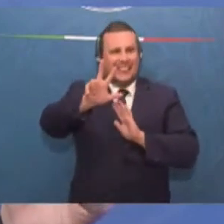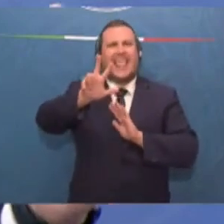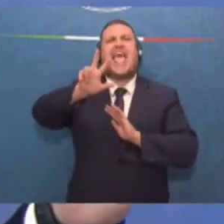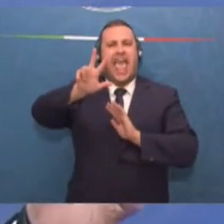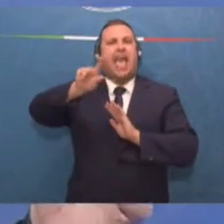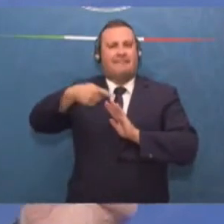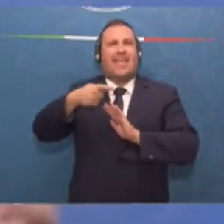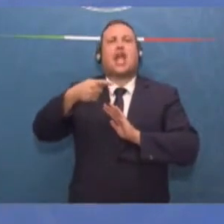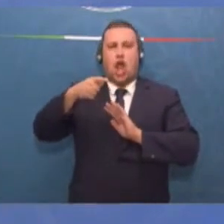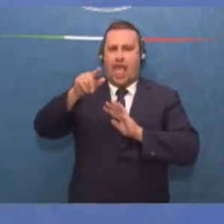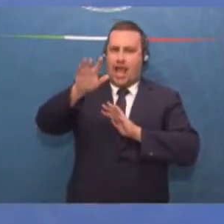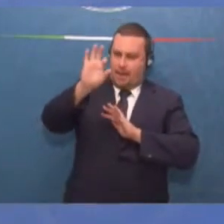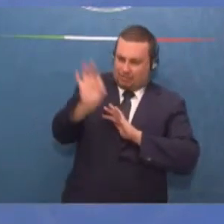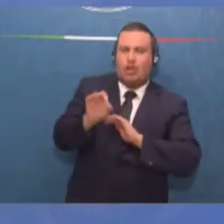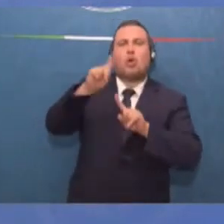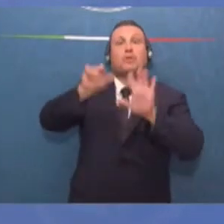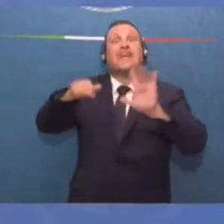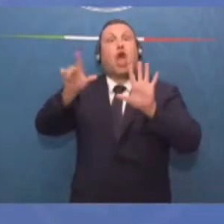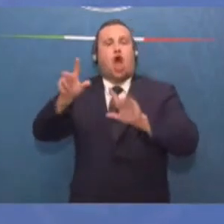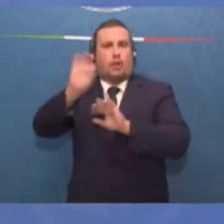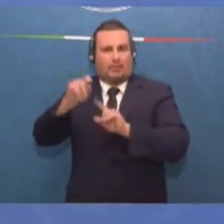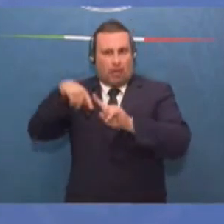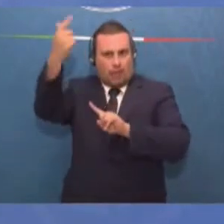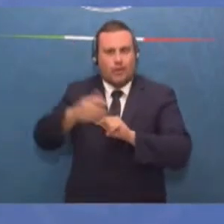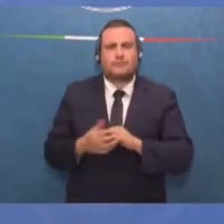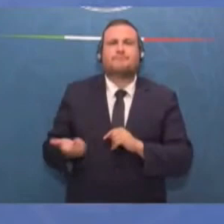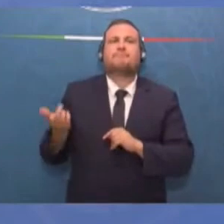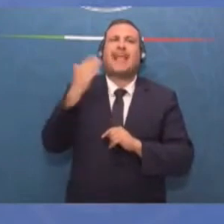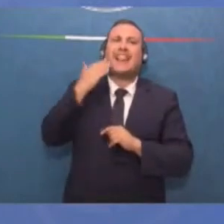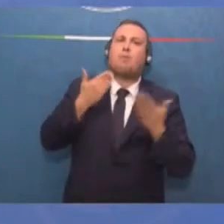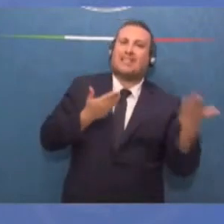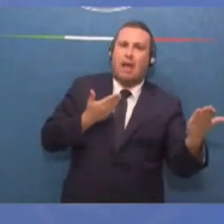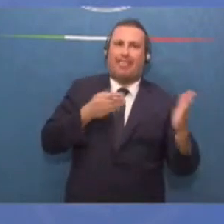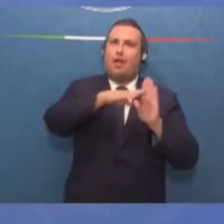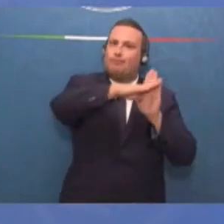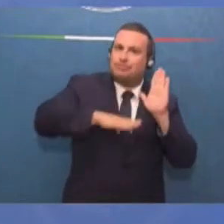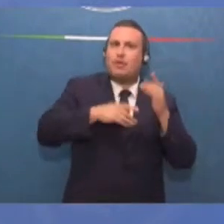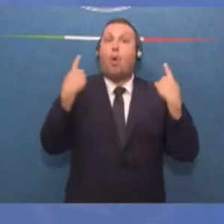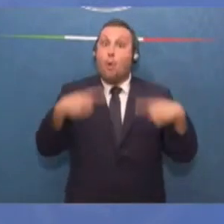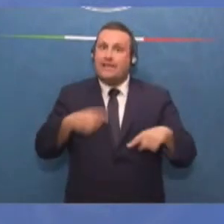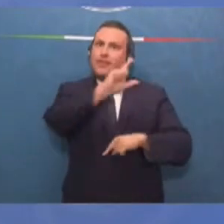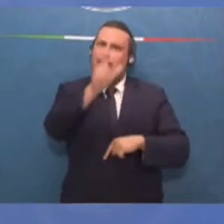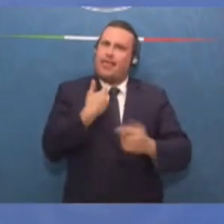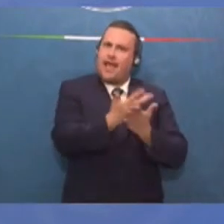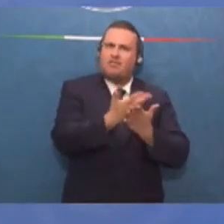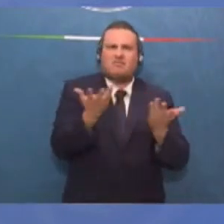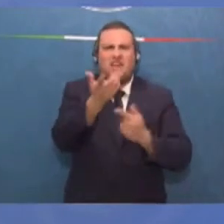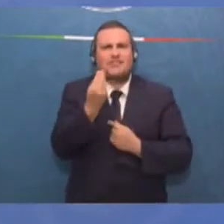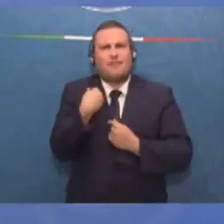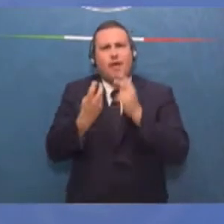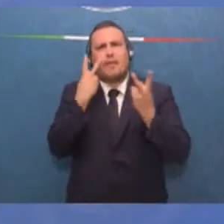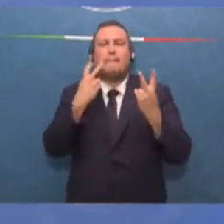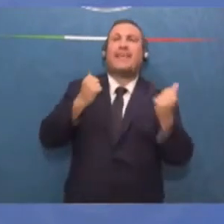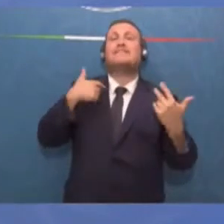e 6 e mezzo 6 e 6 l'anno scorso è un paese che ha ridotto l'indebitamento Questo è il paese che porto cosa vuole che faccia